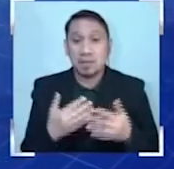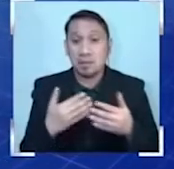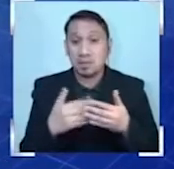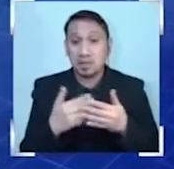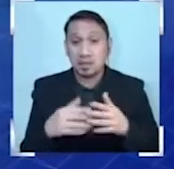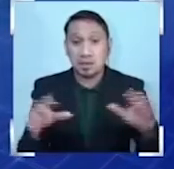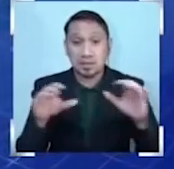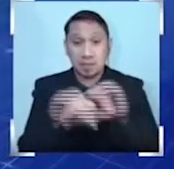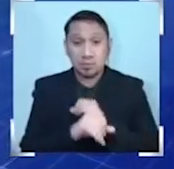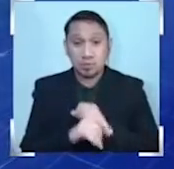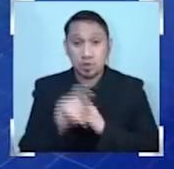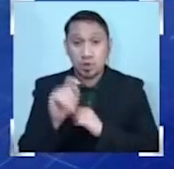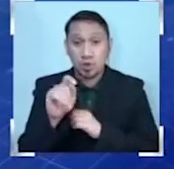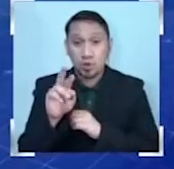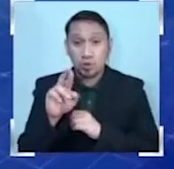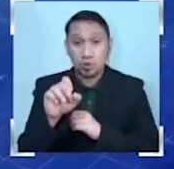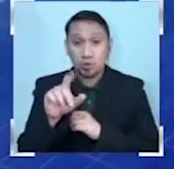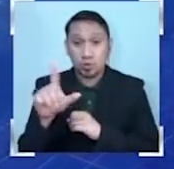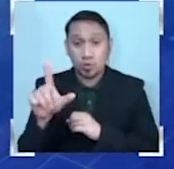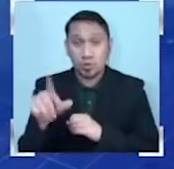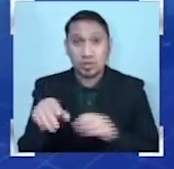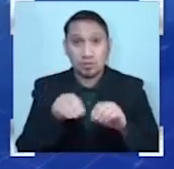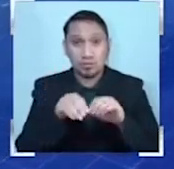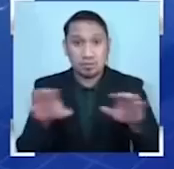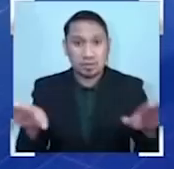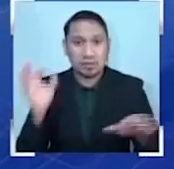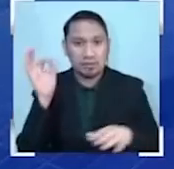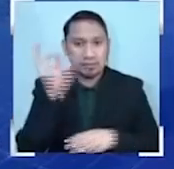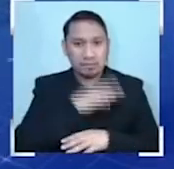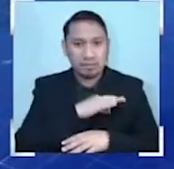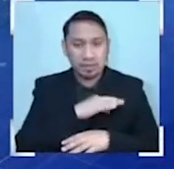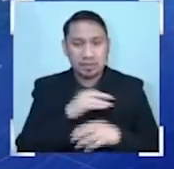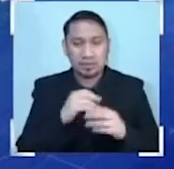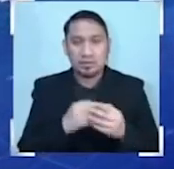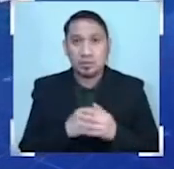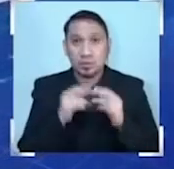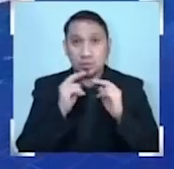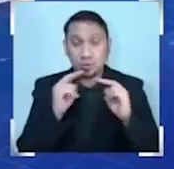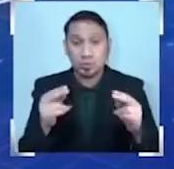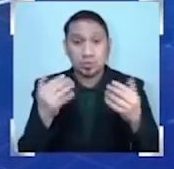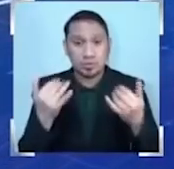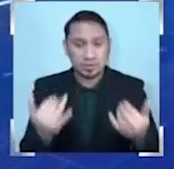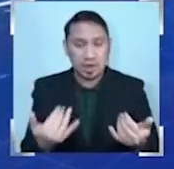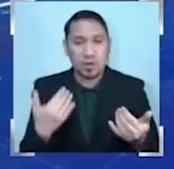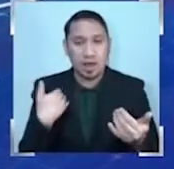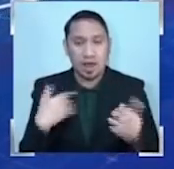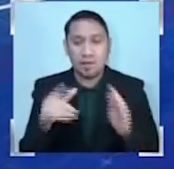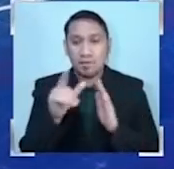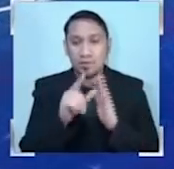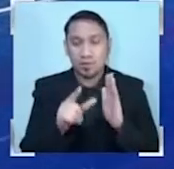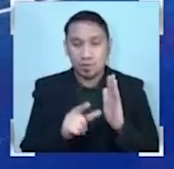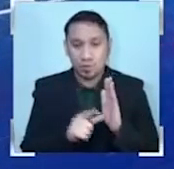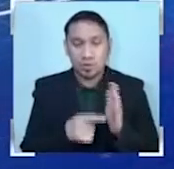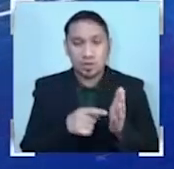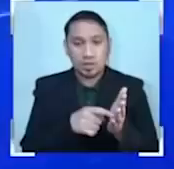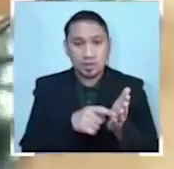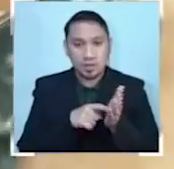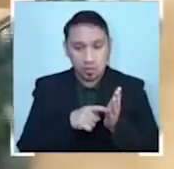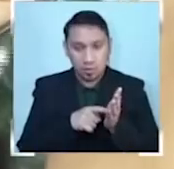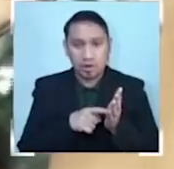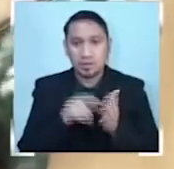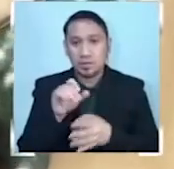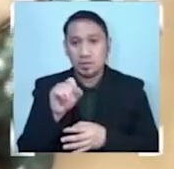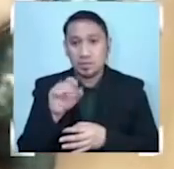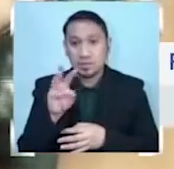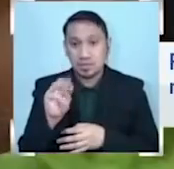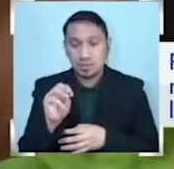troll at nagkakalat ng kasinungalingan online. Yan ay kapag ganap ng batas ang panukalang mandatory registration ng SIM card.